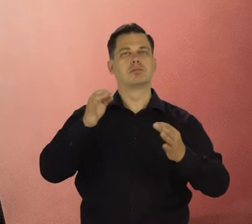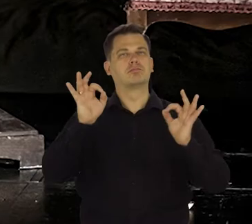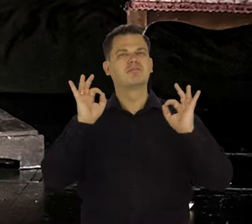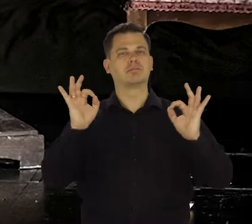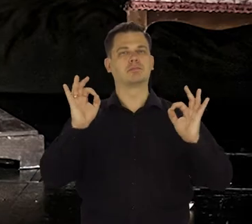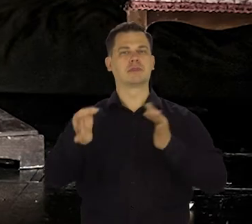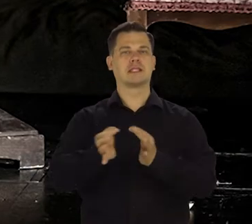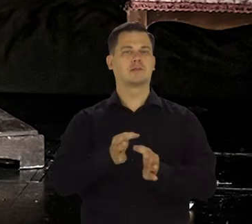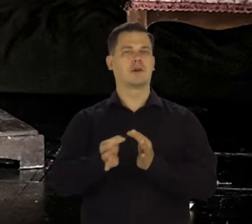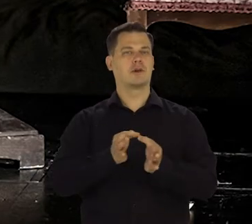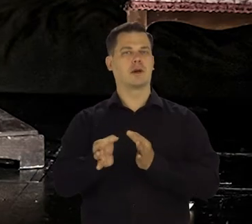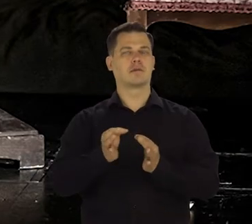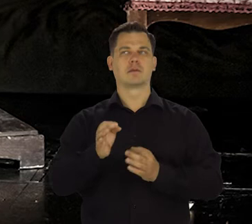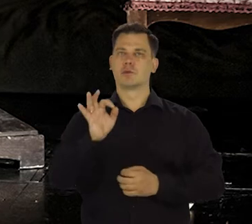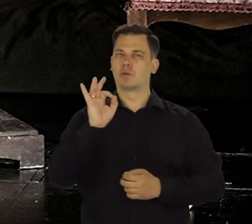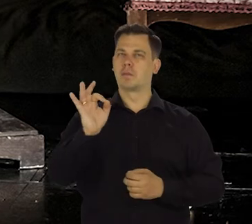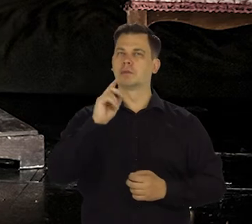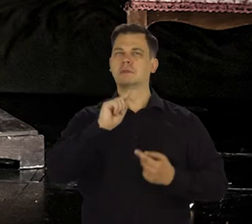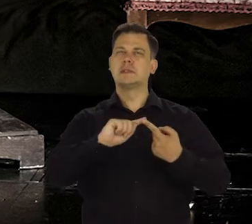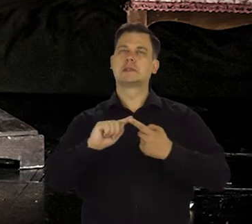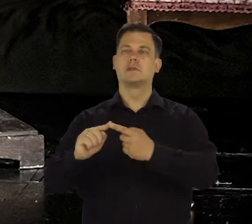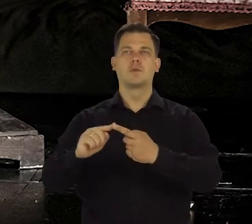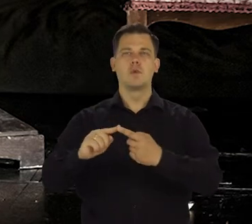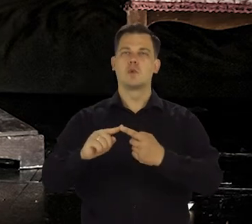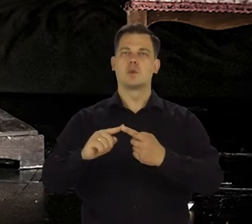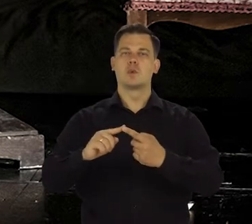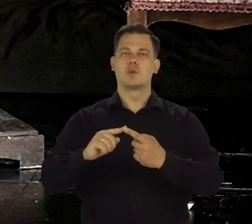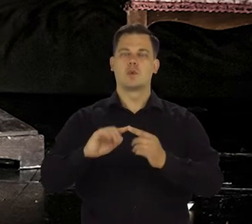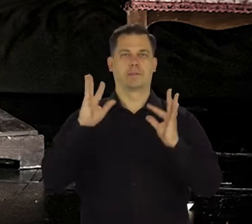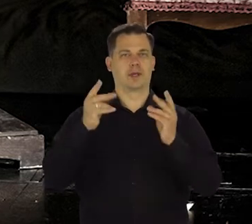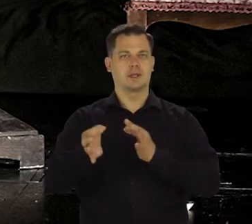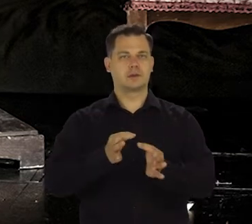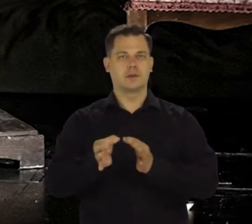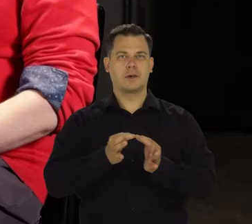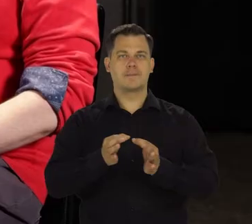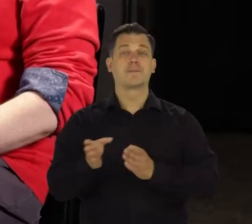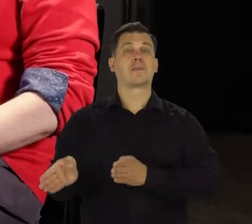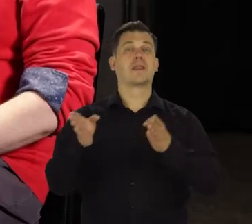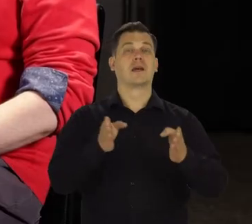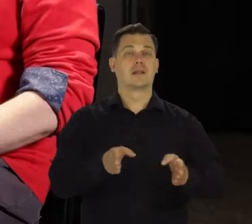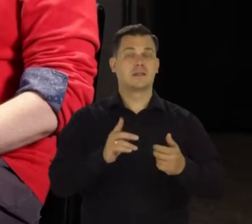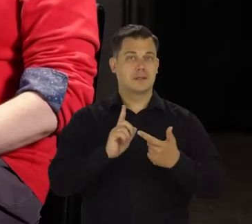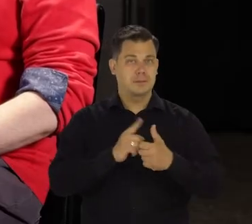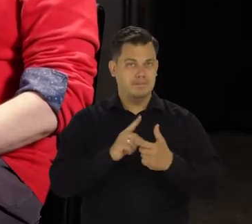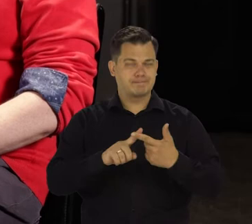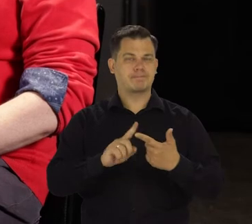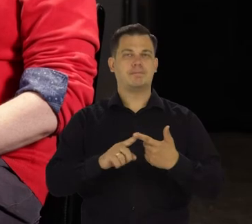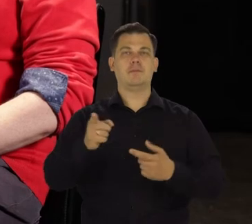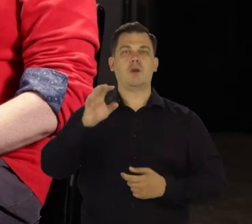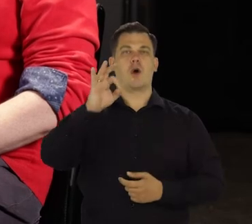bardzo spójny i dobry stylistycznie sposób pewną historię. Kolejną rzeczą, co do